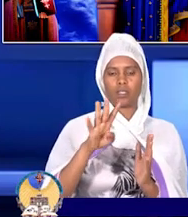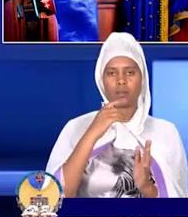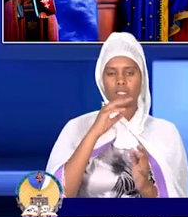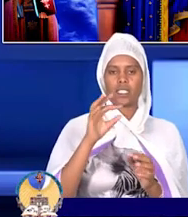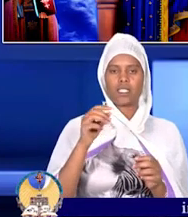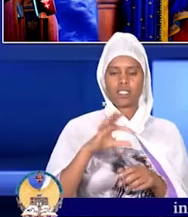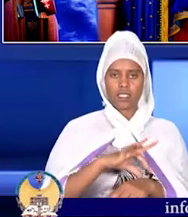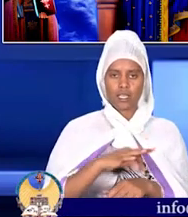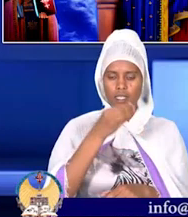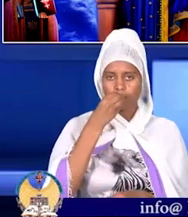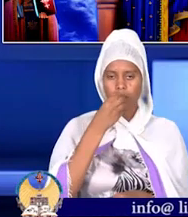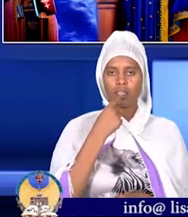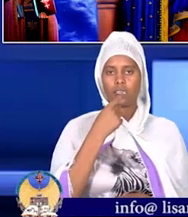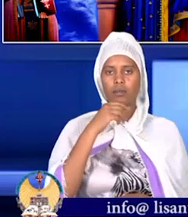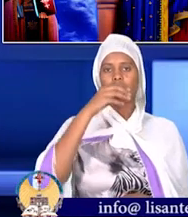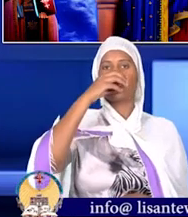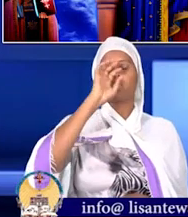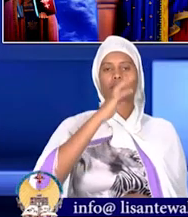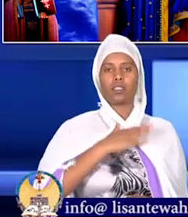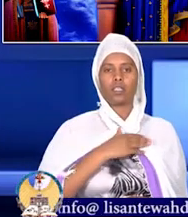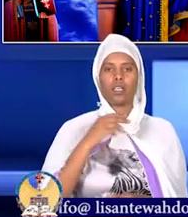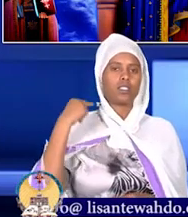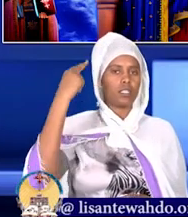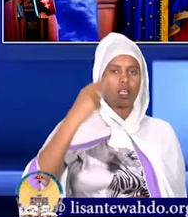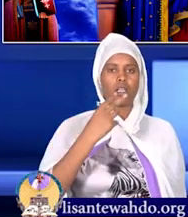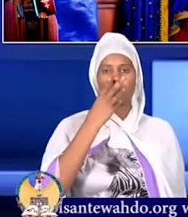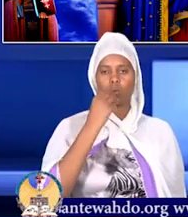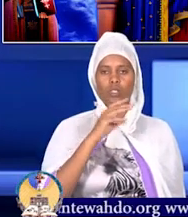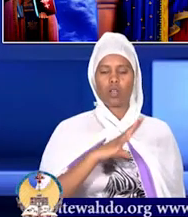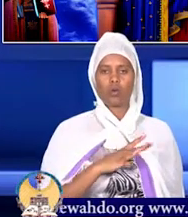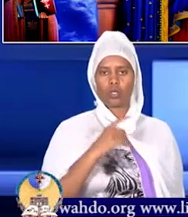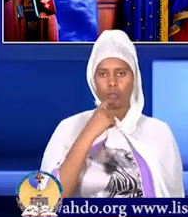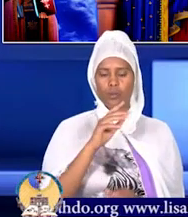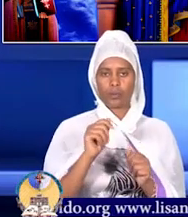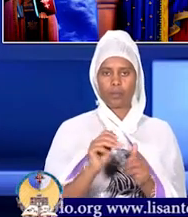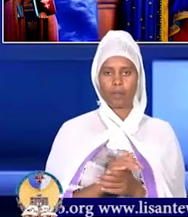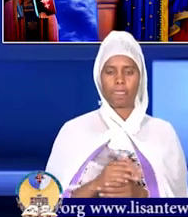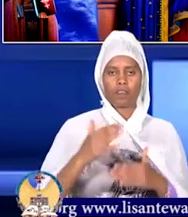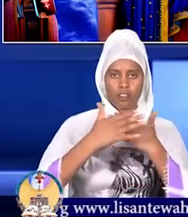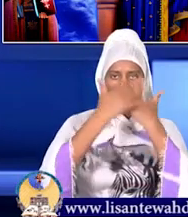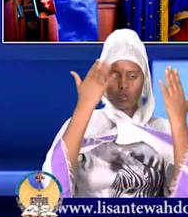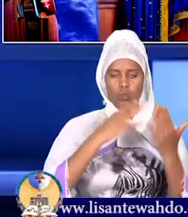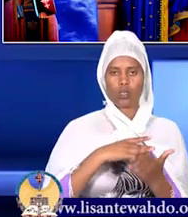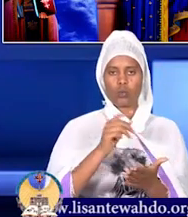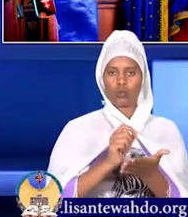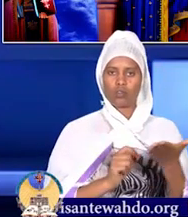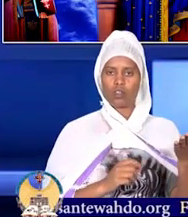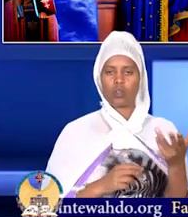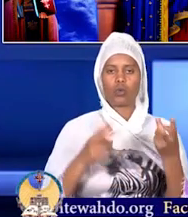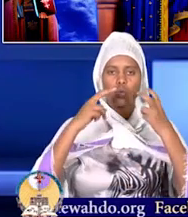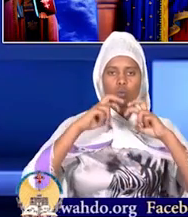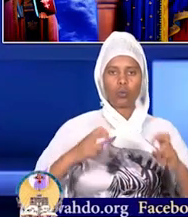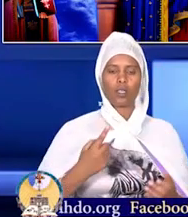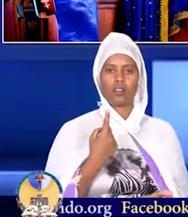54 سغاي زبلعه دمي زسته نايزل عالم هيوت الله الو غليصلنا